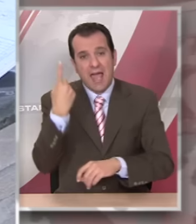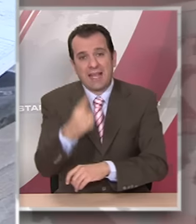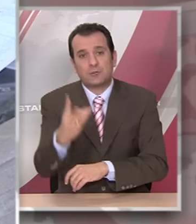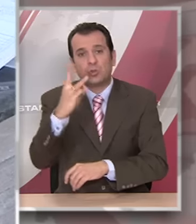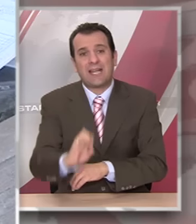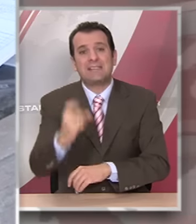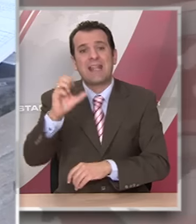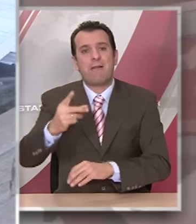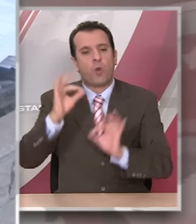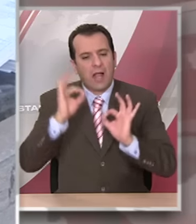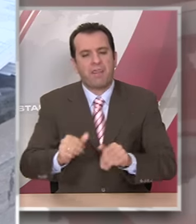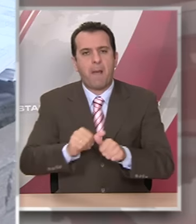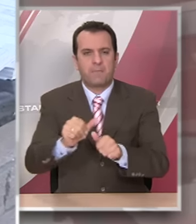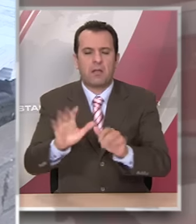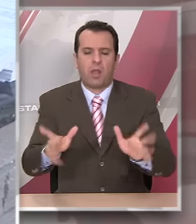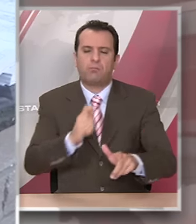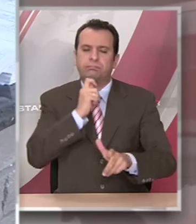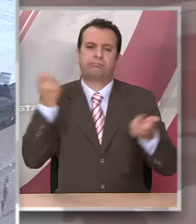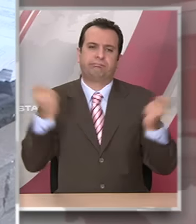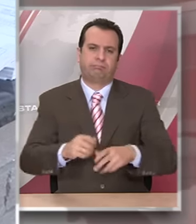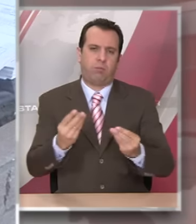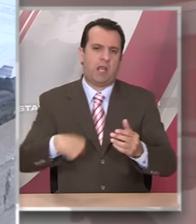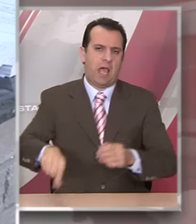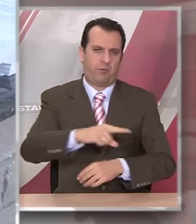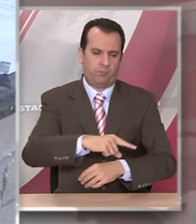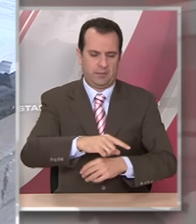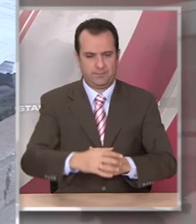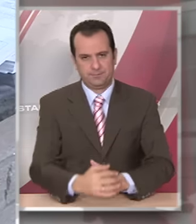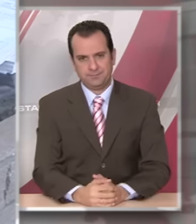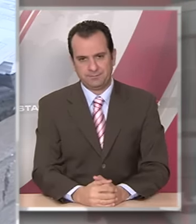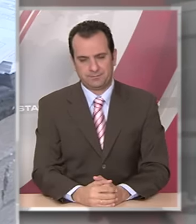ευρώ το μήνα. Μάλιστα, σε ευχαριστούμε για την ενημέρωση, Γιώργο Σαραντάκο.